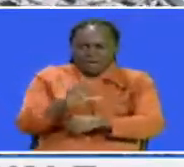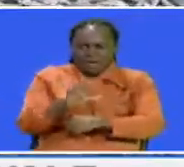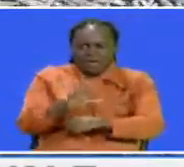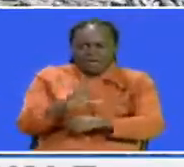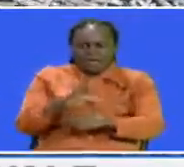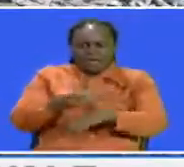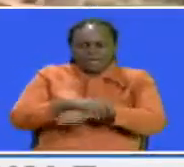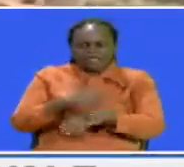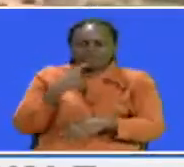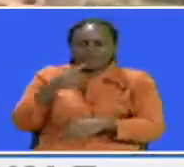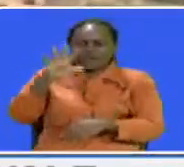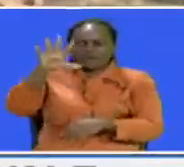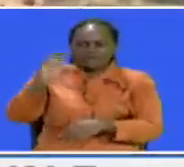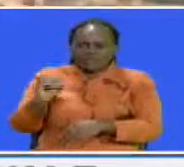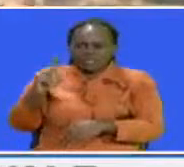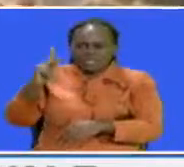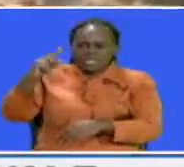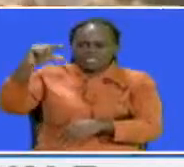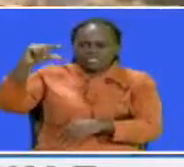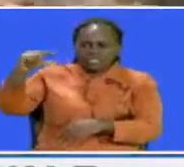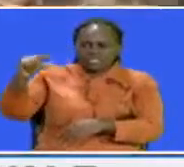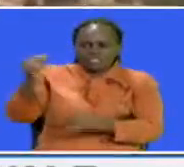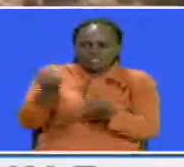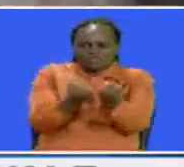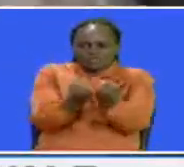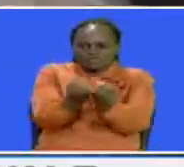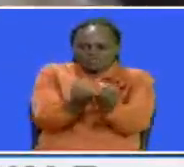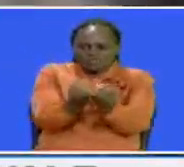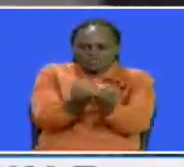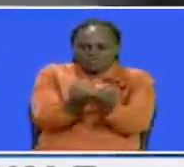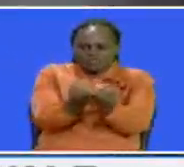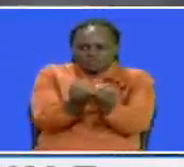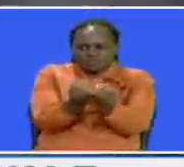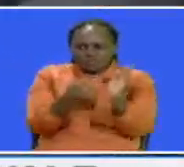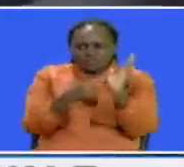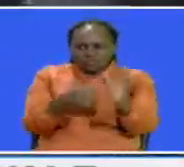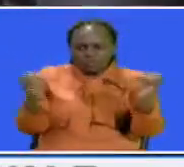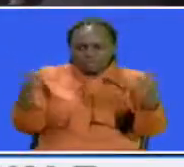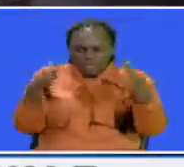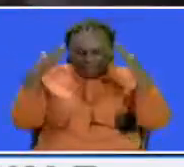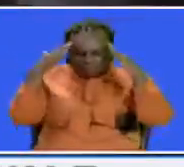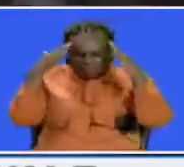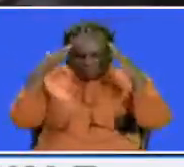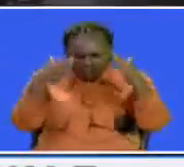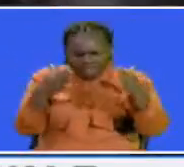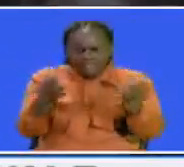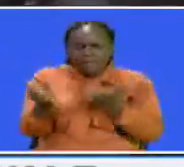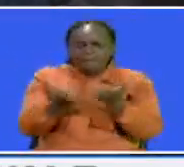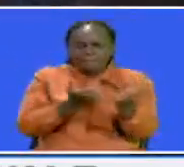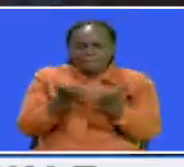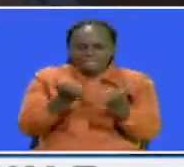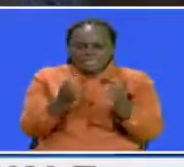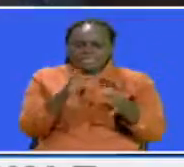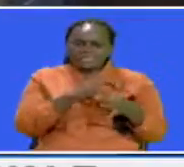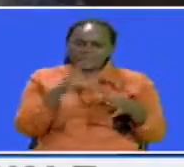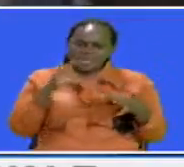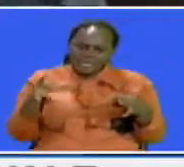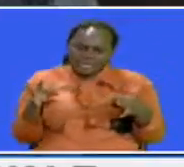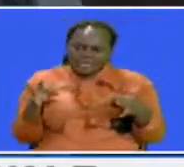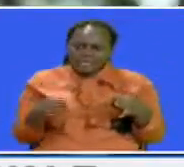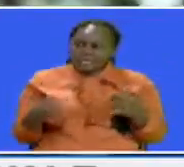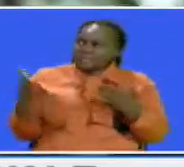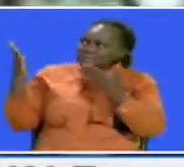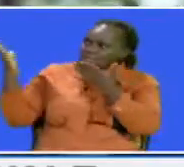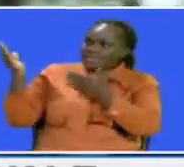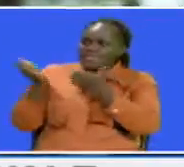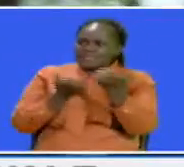over 150 kilograms of the tiny fish, a testament to her determination and entrepreneurial spirit. Hii